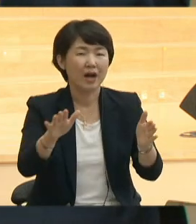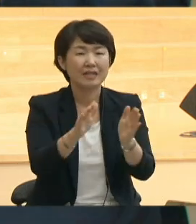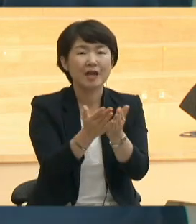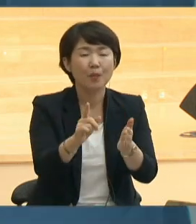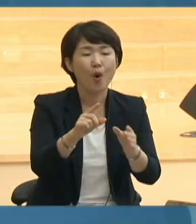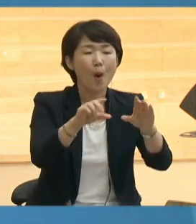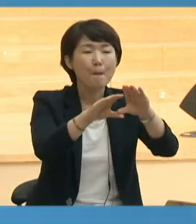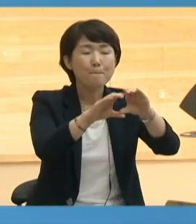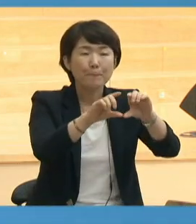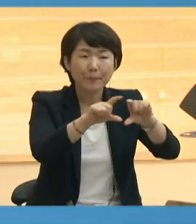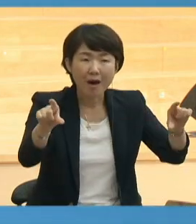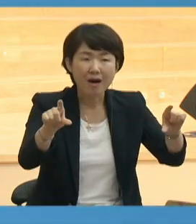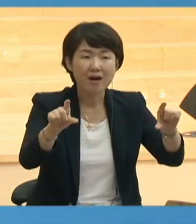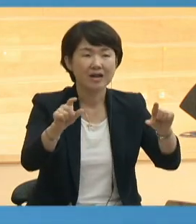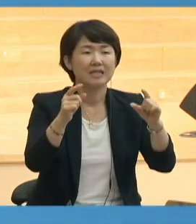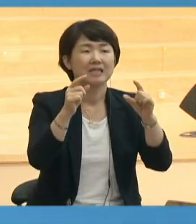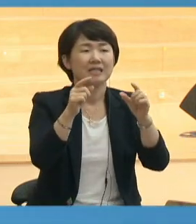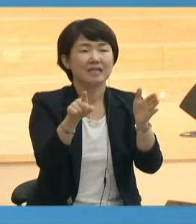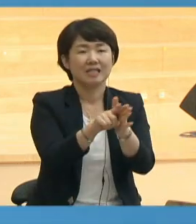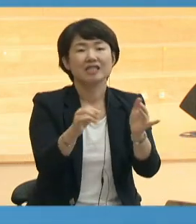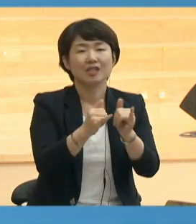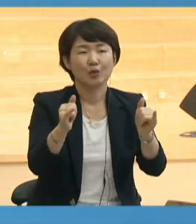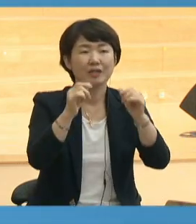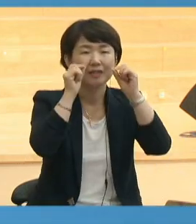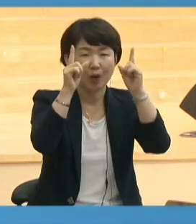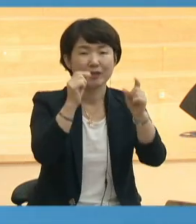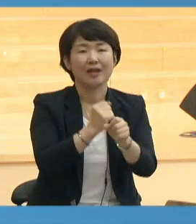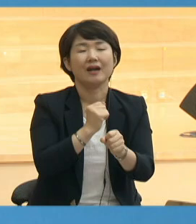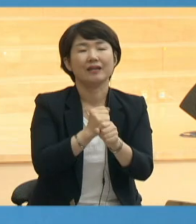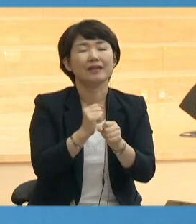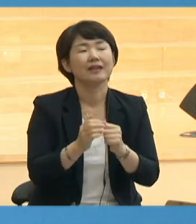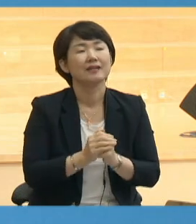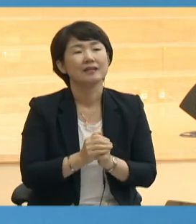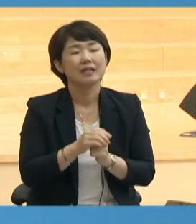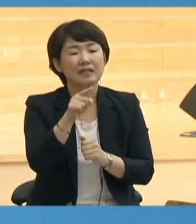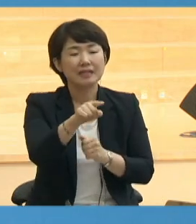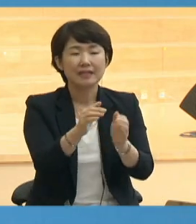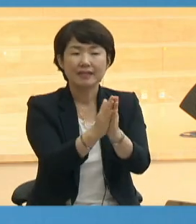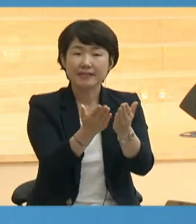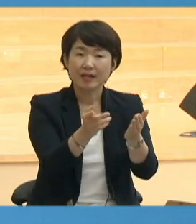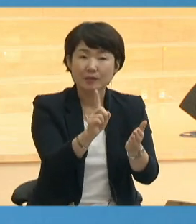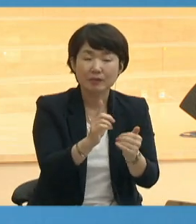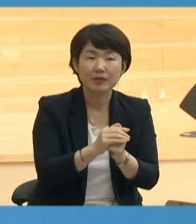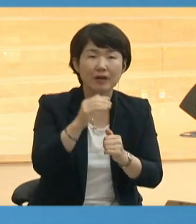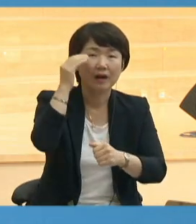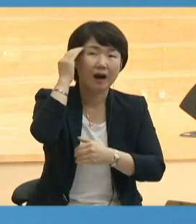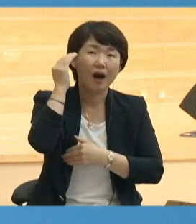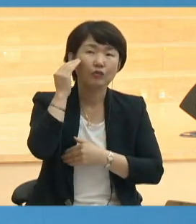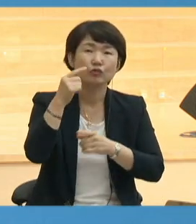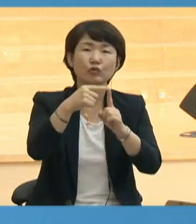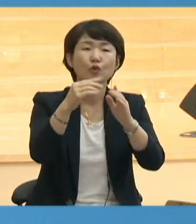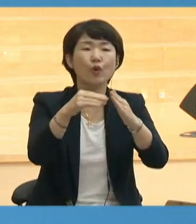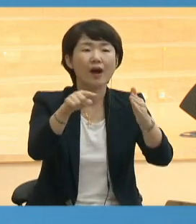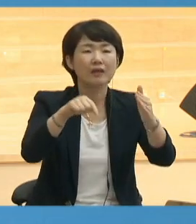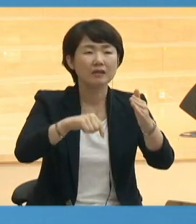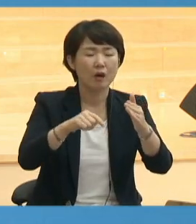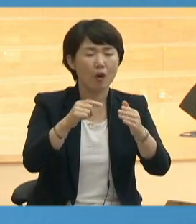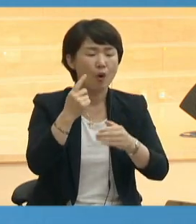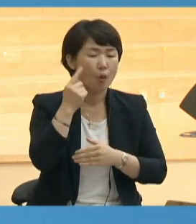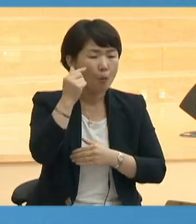깨운다 우리가 소위 평 께 평 깨 줄여서 그렇게 얘기하는데 이 책은 한국교회의 목회 철학